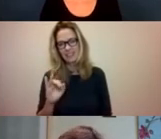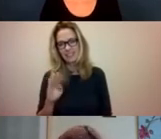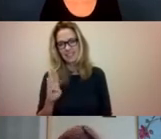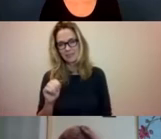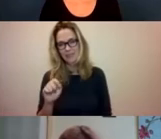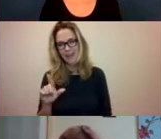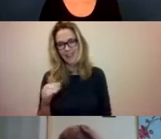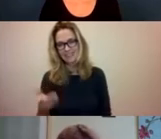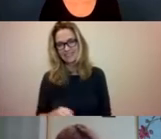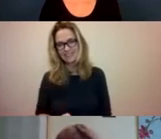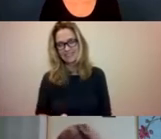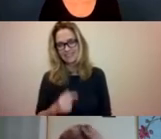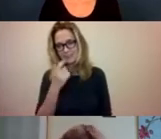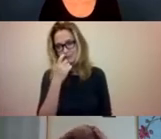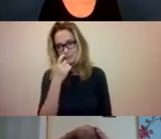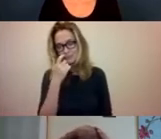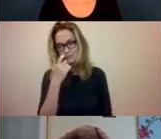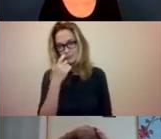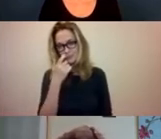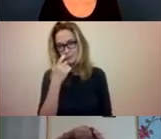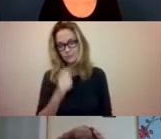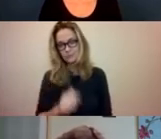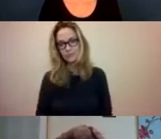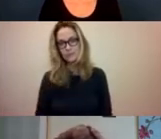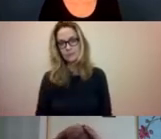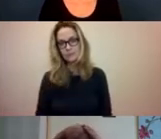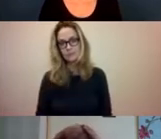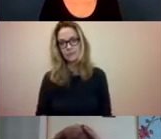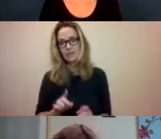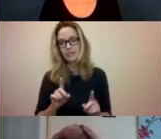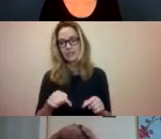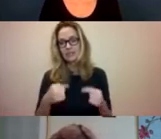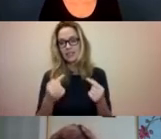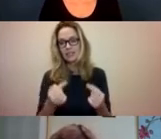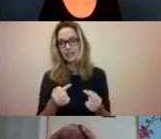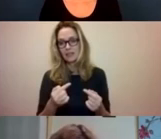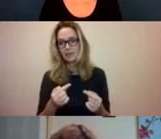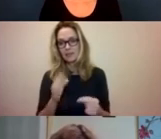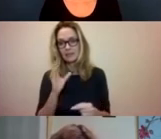Uh-huh. En daarmee kan ik eigenlijk met spraakafzien niet meer goed redden.